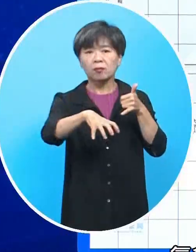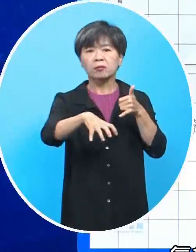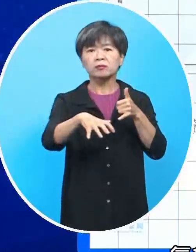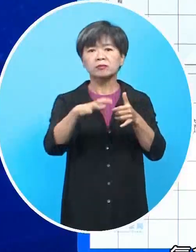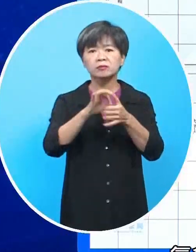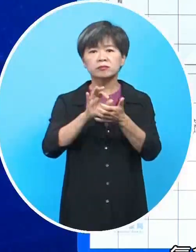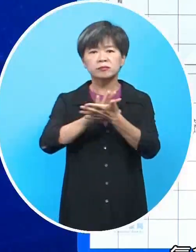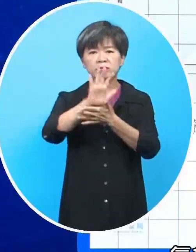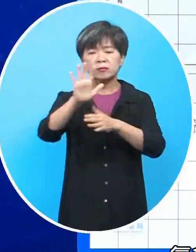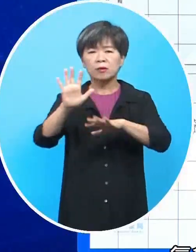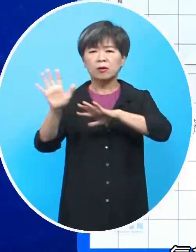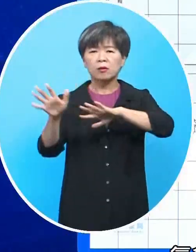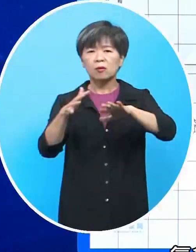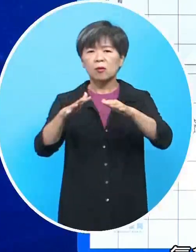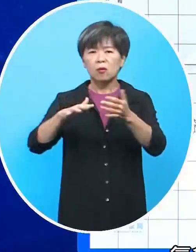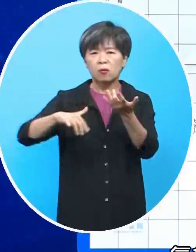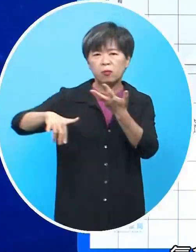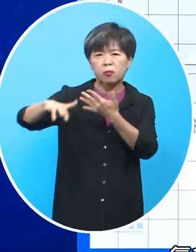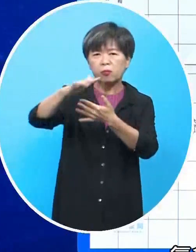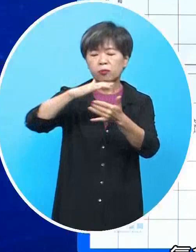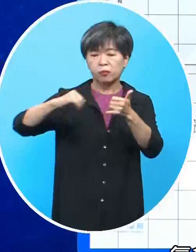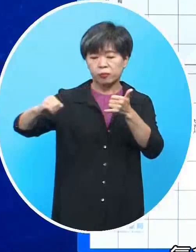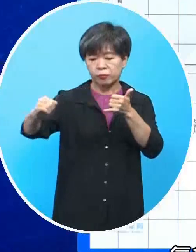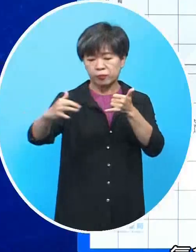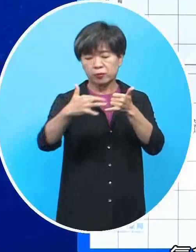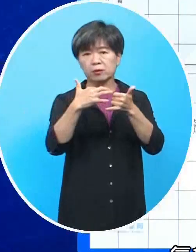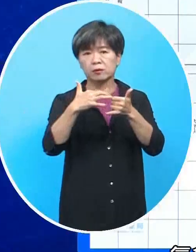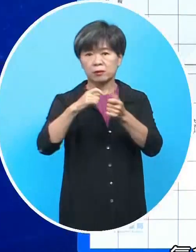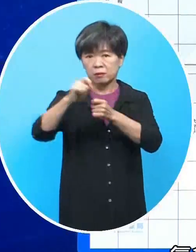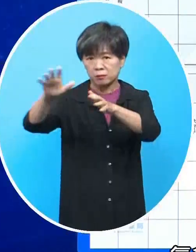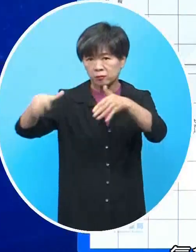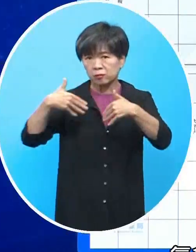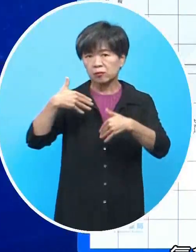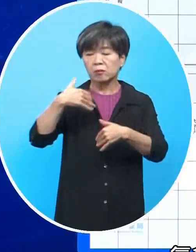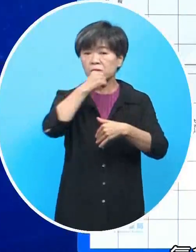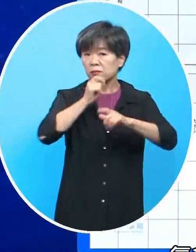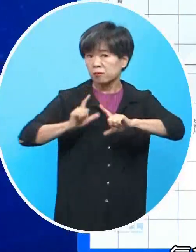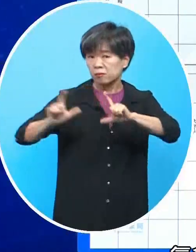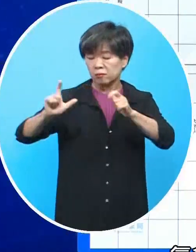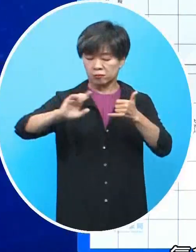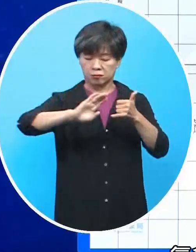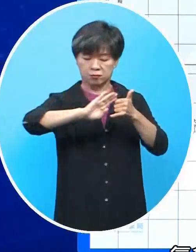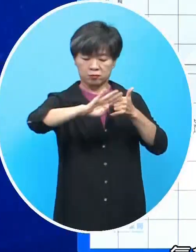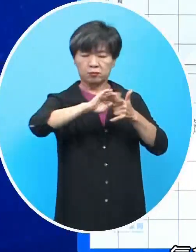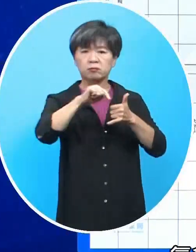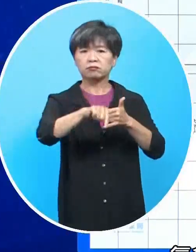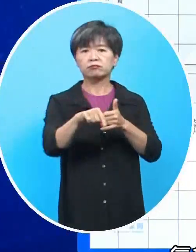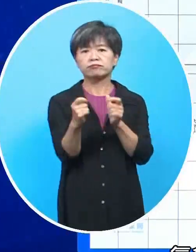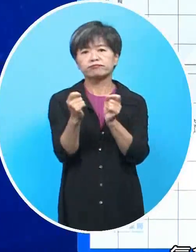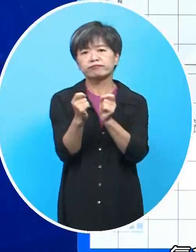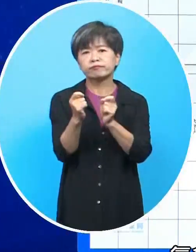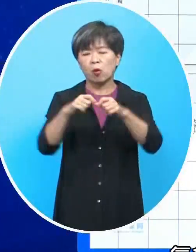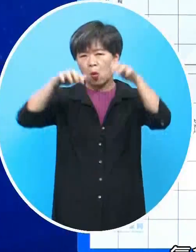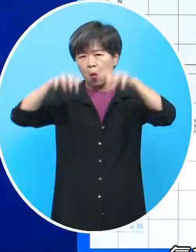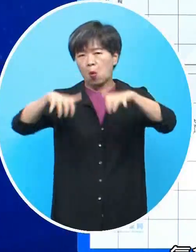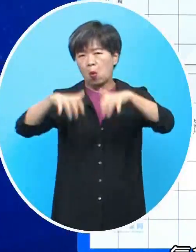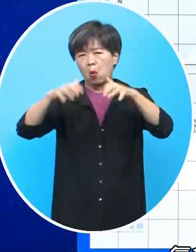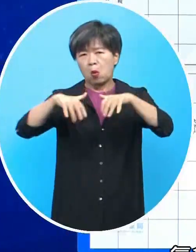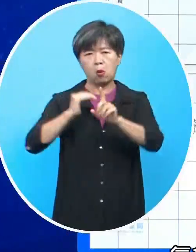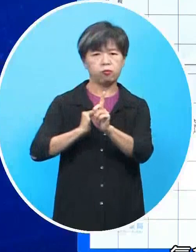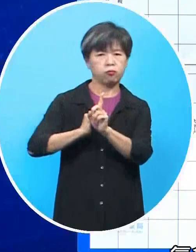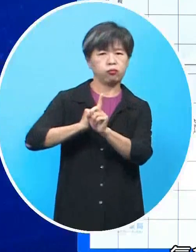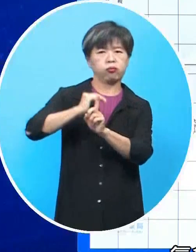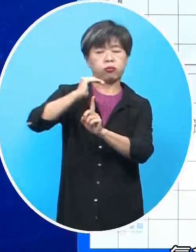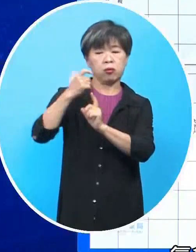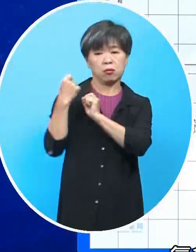在未来这一段时间会影响到恒春半岛以及台东的南部这附近，会有比较强的降雨。过去这一两个